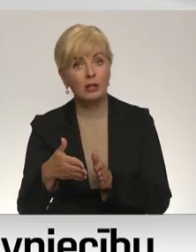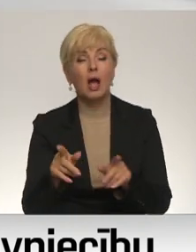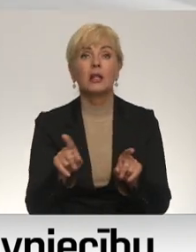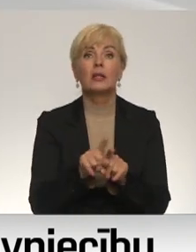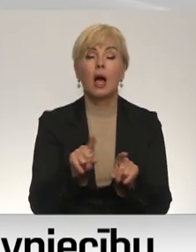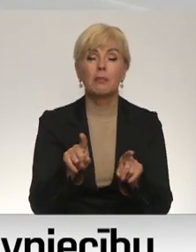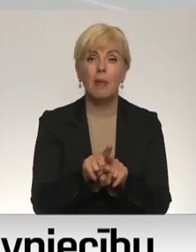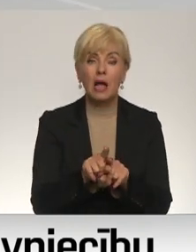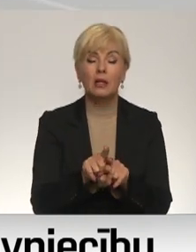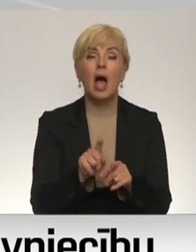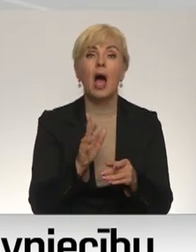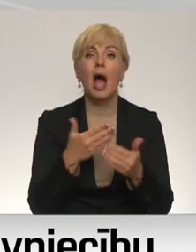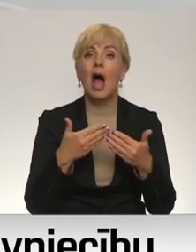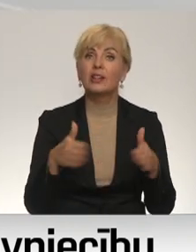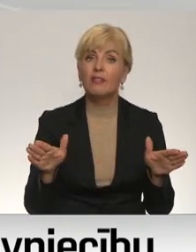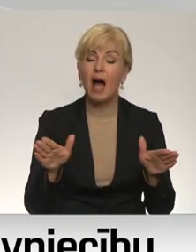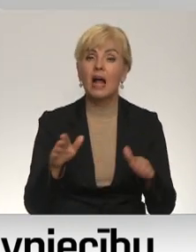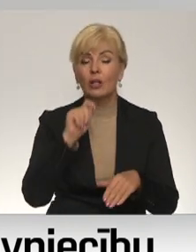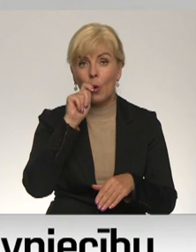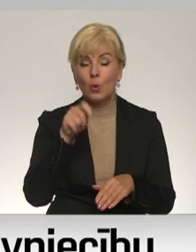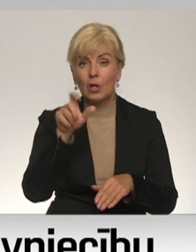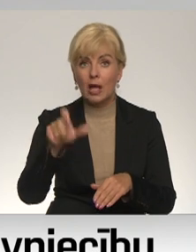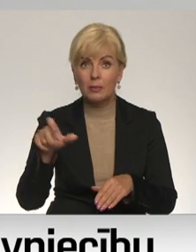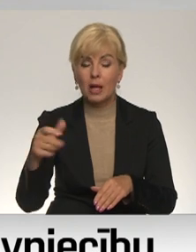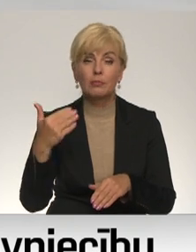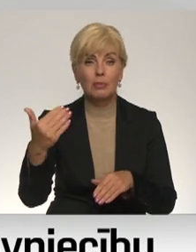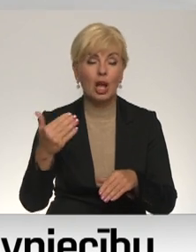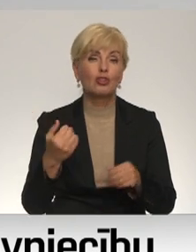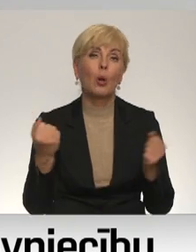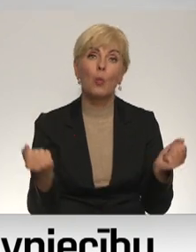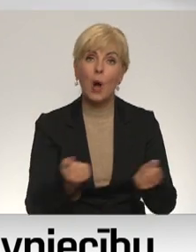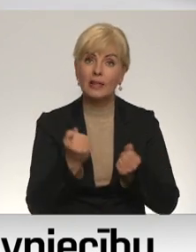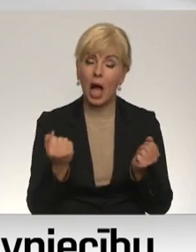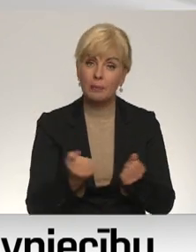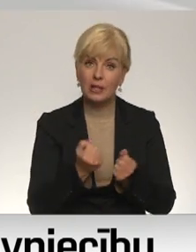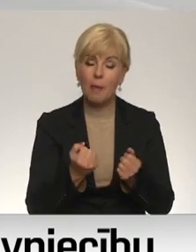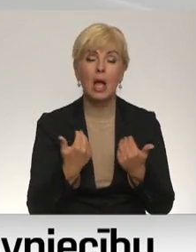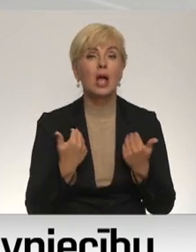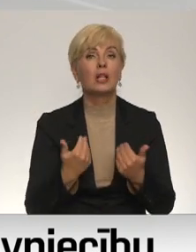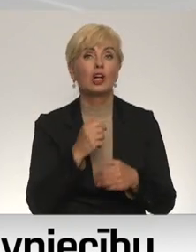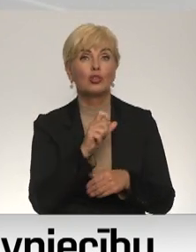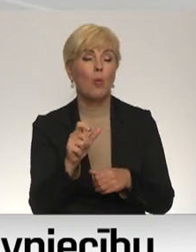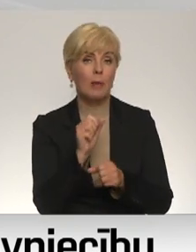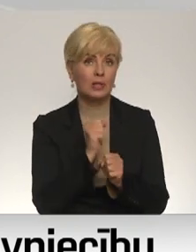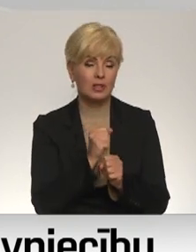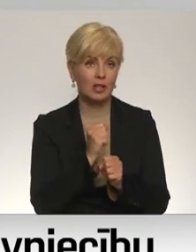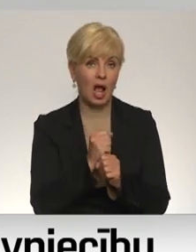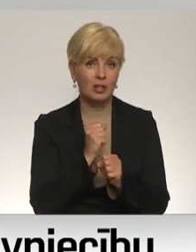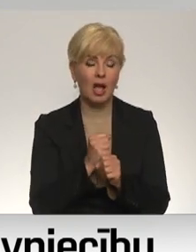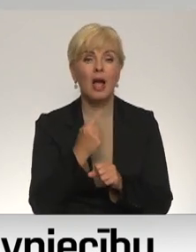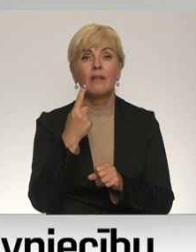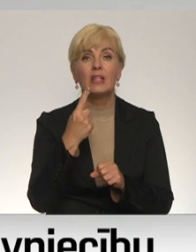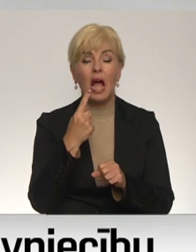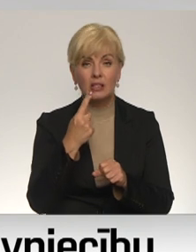Tāpat arī esam atvērti Ukrainas pilsoņu nodarbinātībai. Mums šobrīd jau strādā viens